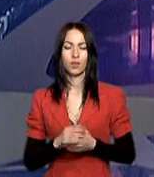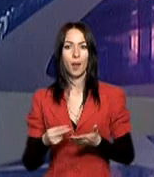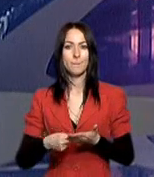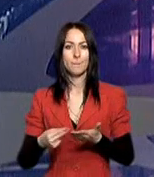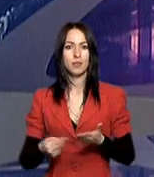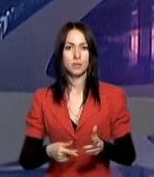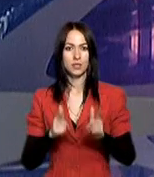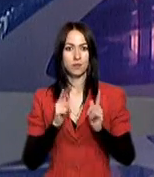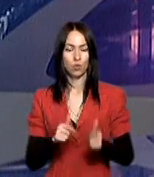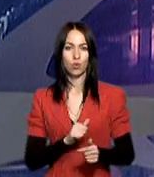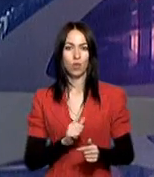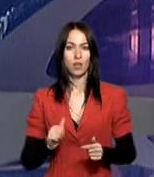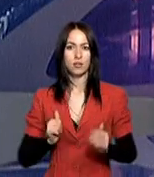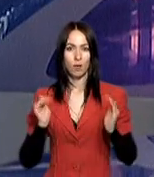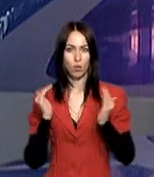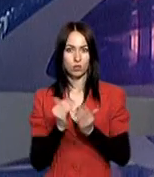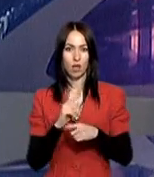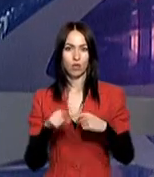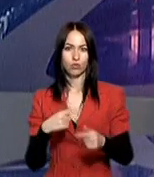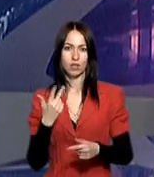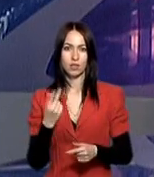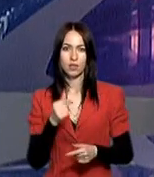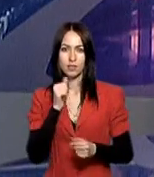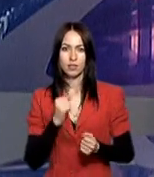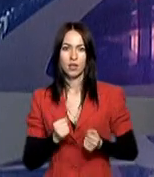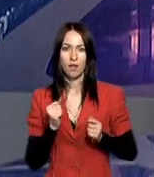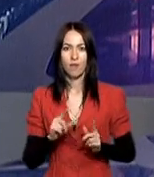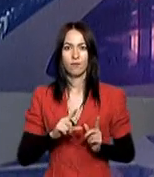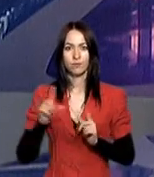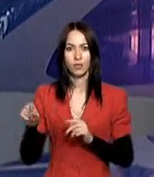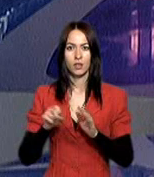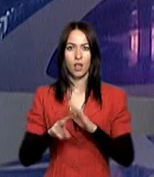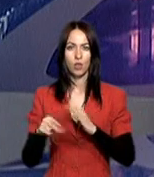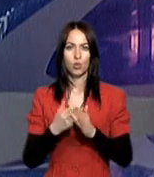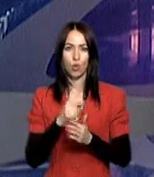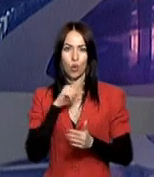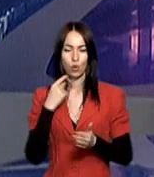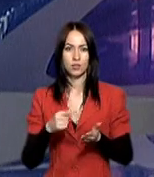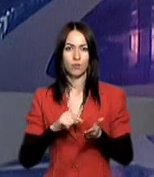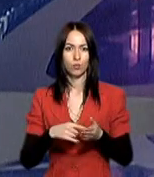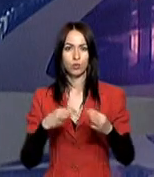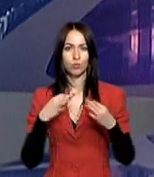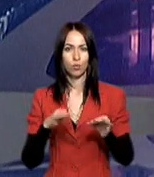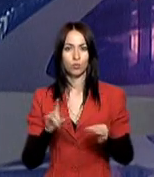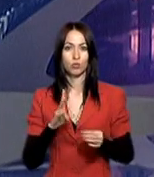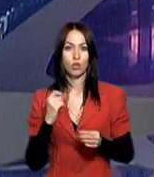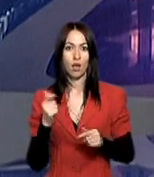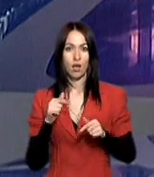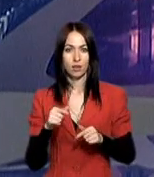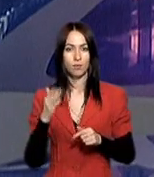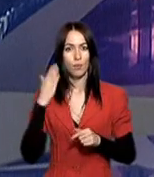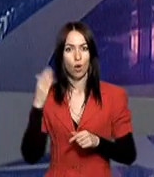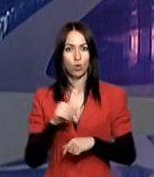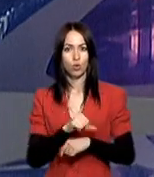Підписав згоду на самоізоляцію, а через три дні намагався виїхати до Росії. У пункті пропуску Плетенівка, що на Харківщині,